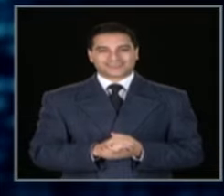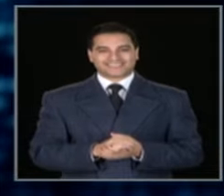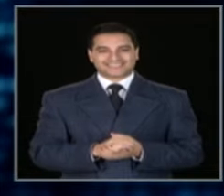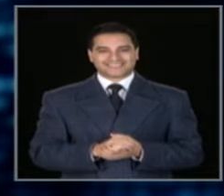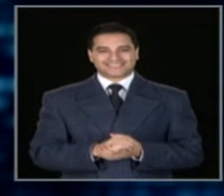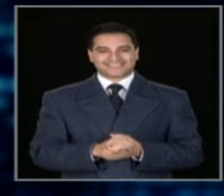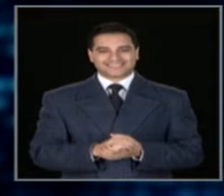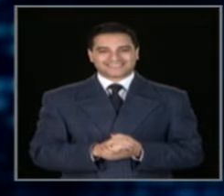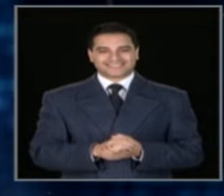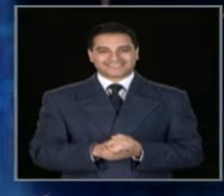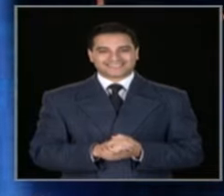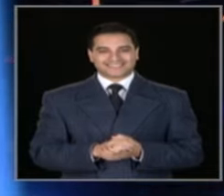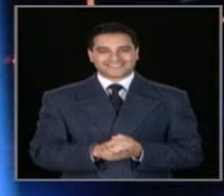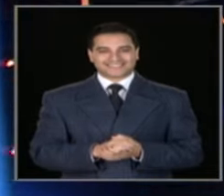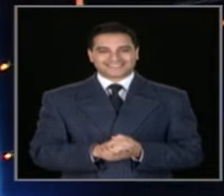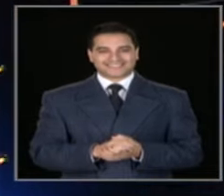المعرفة،